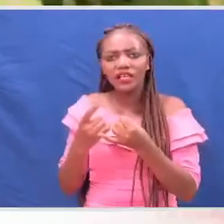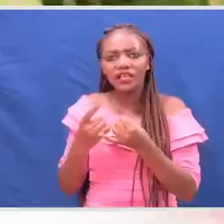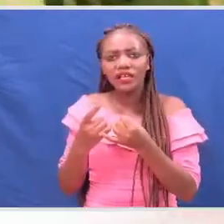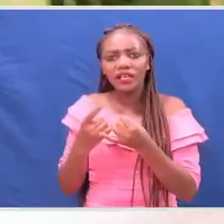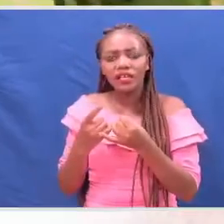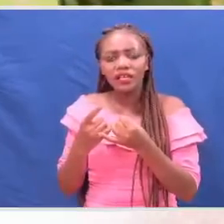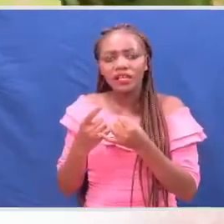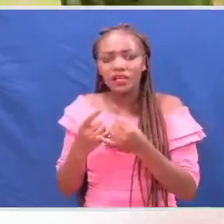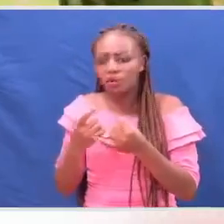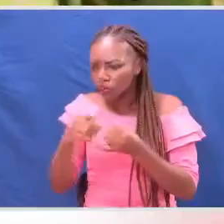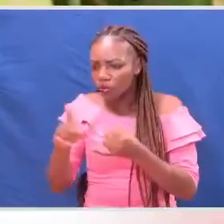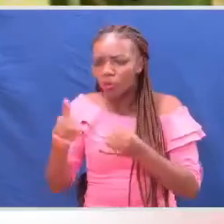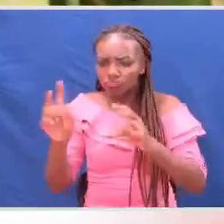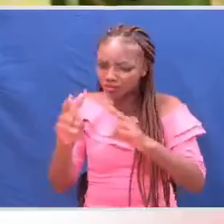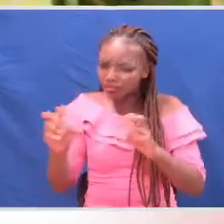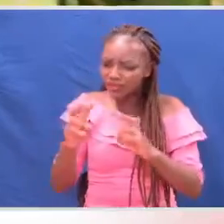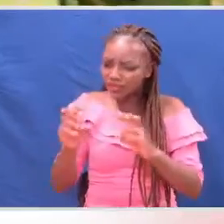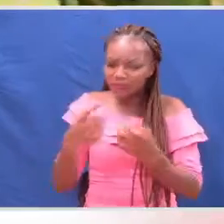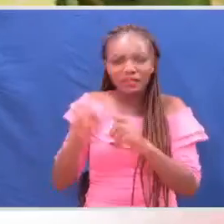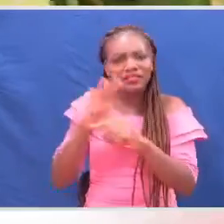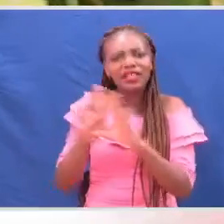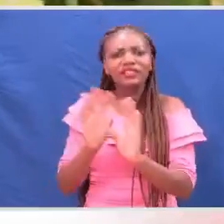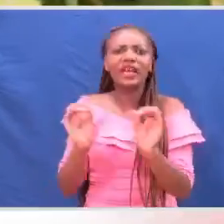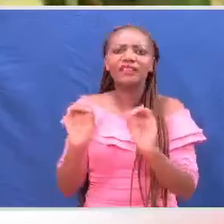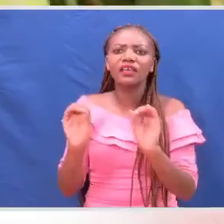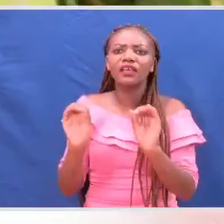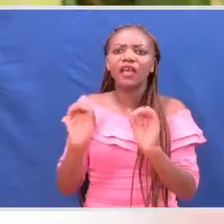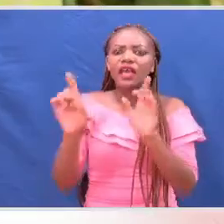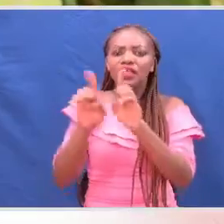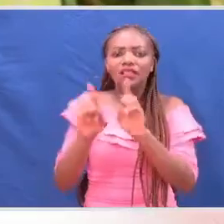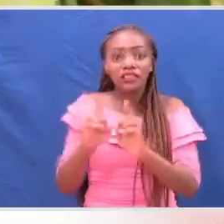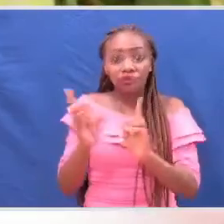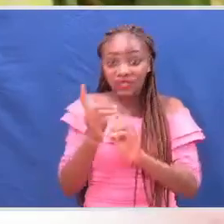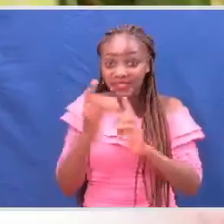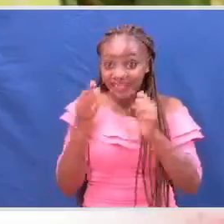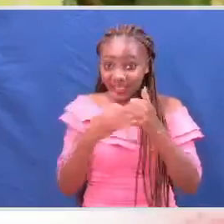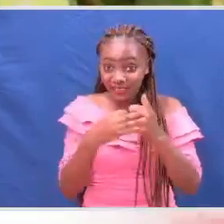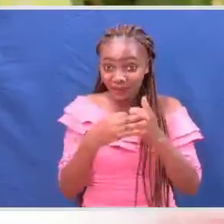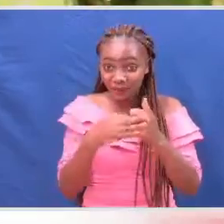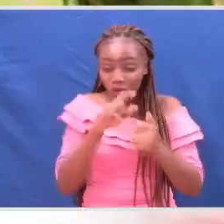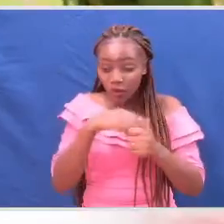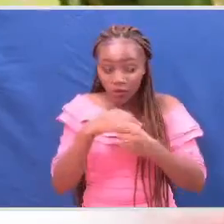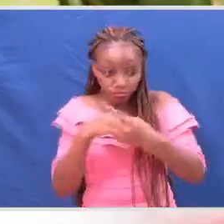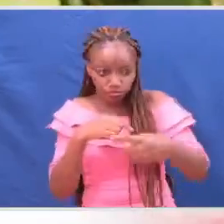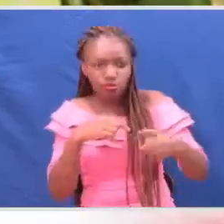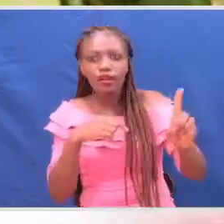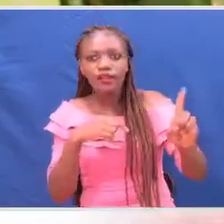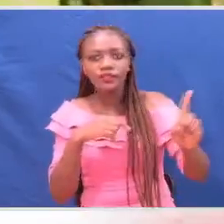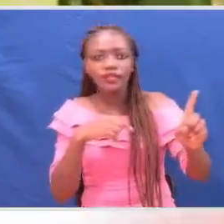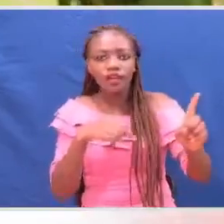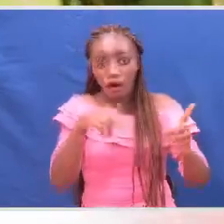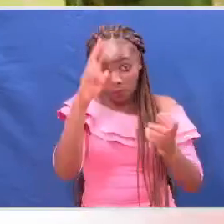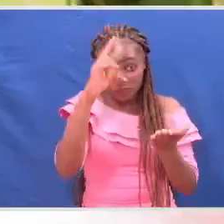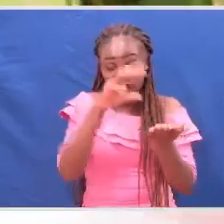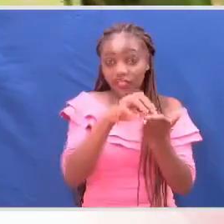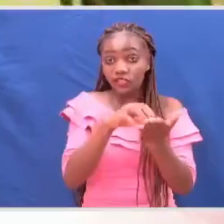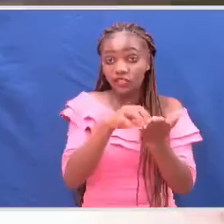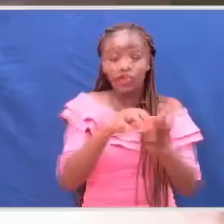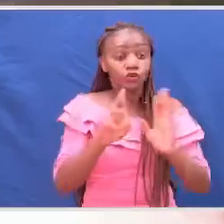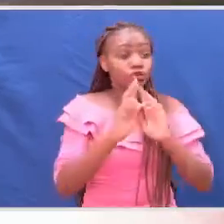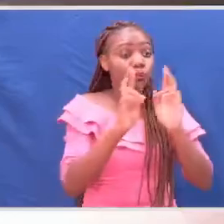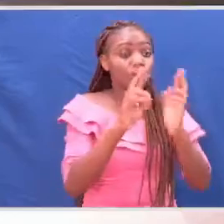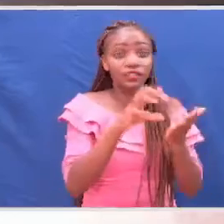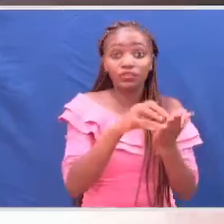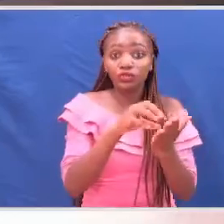sina kutania, tunaenda hapa hatupati mtu. Sasa imekuwa tarehe 8. Tukaenda Kimilili station kwenda